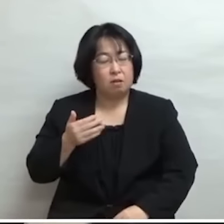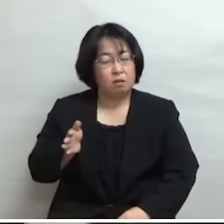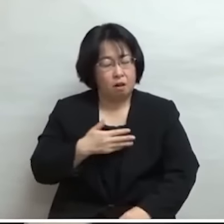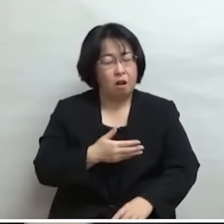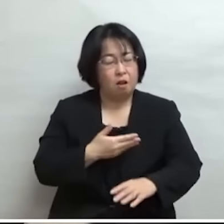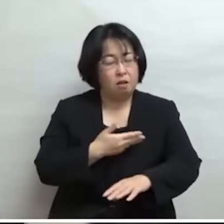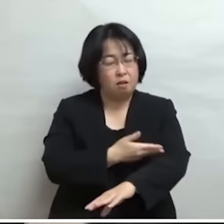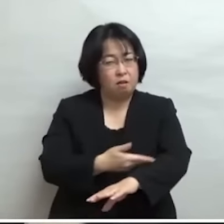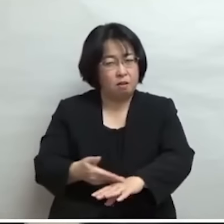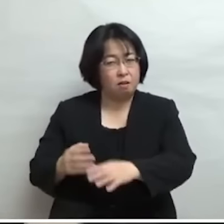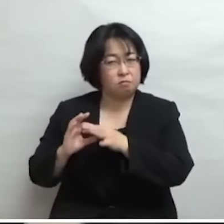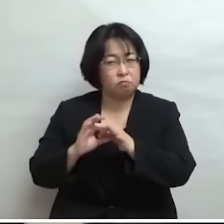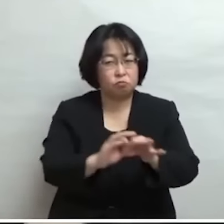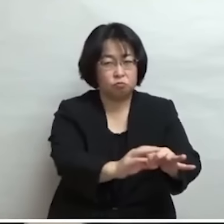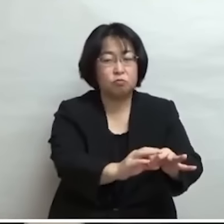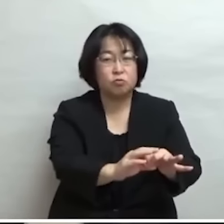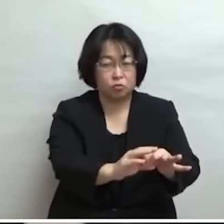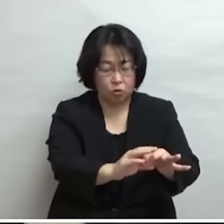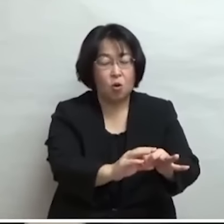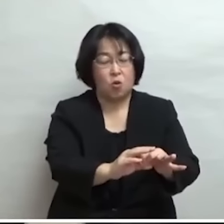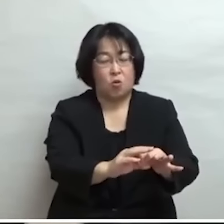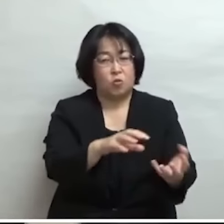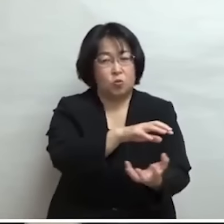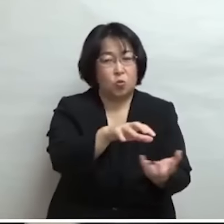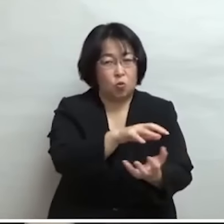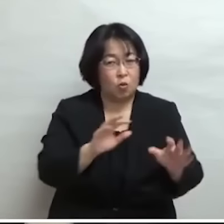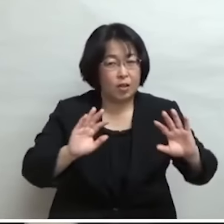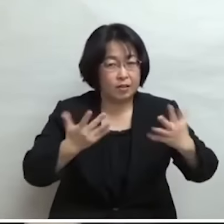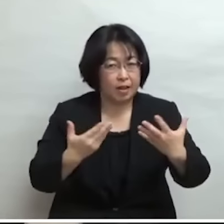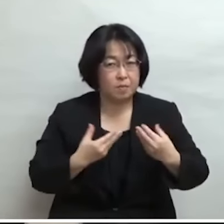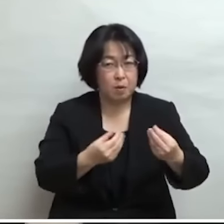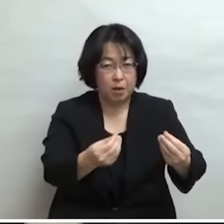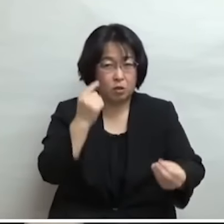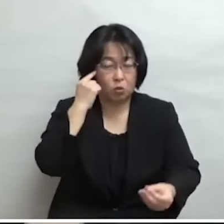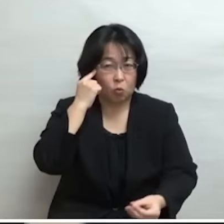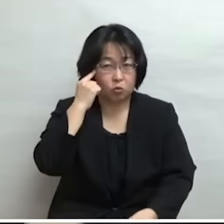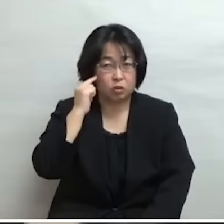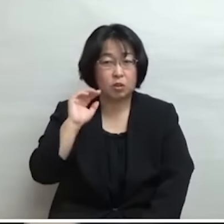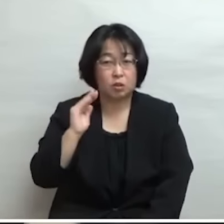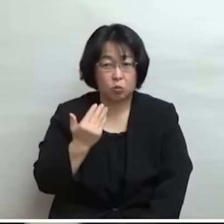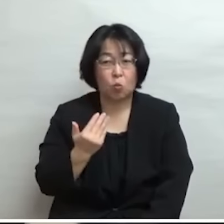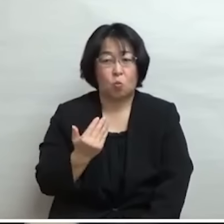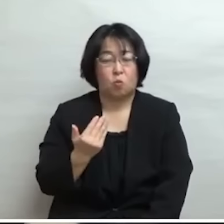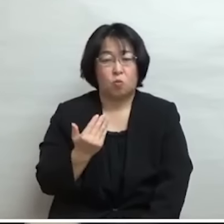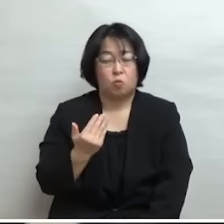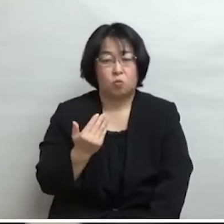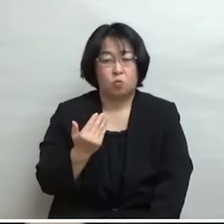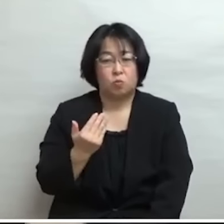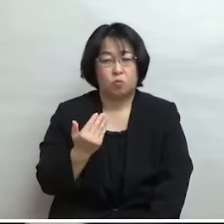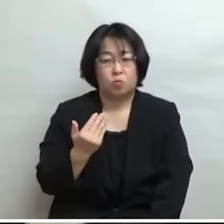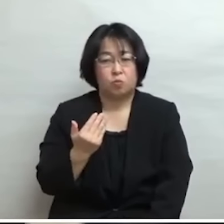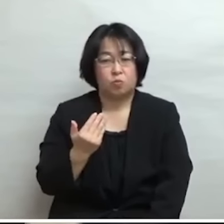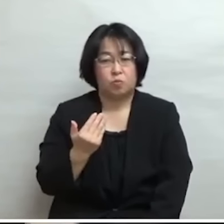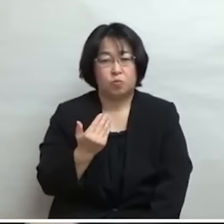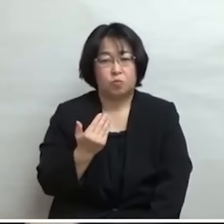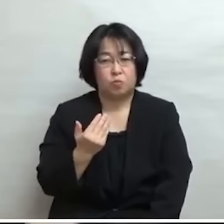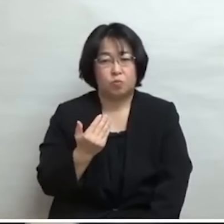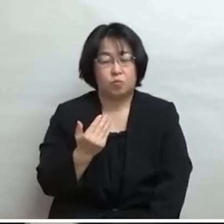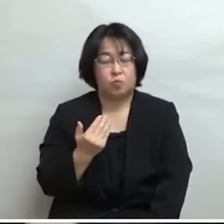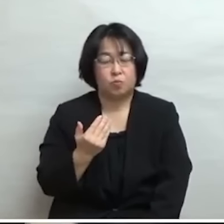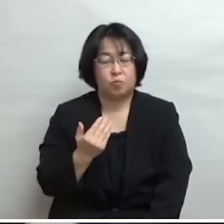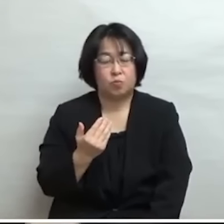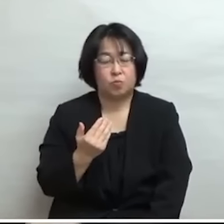ういう大きな騒動が特にないような状態だとは思うんですけど、それでもやむを得ない